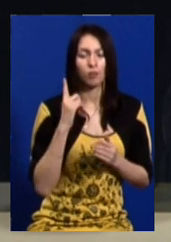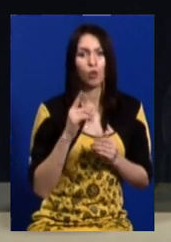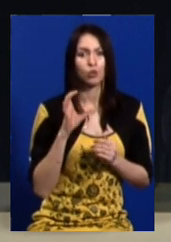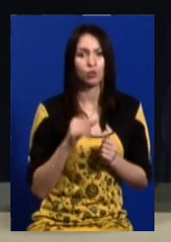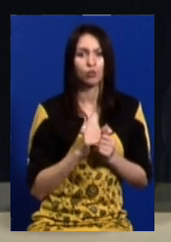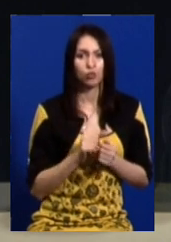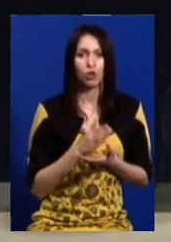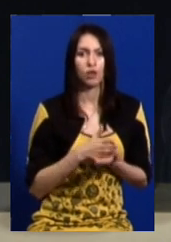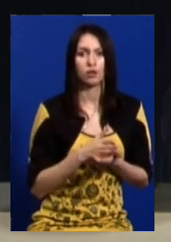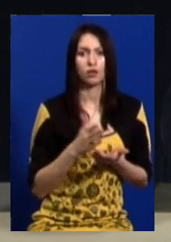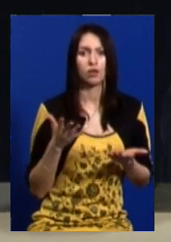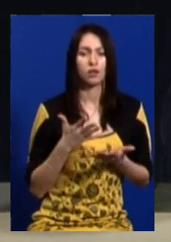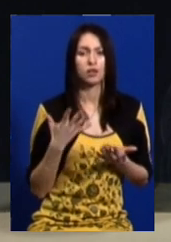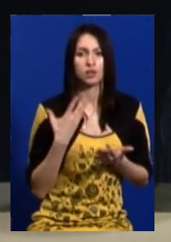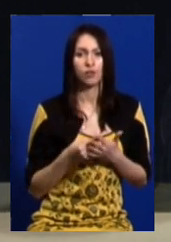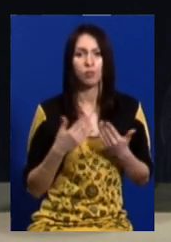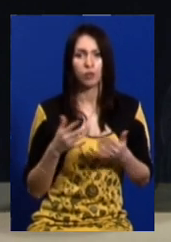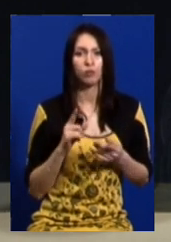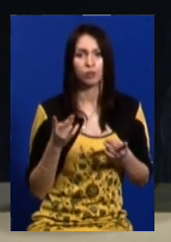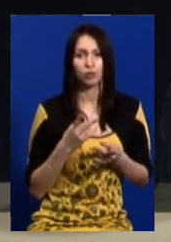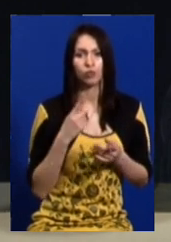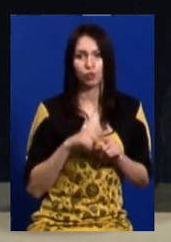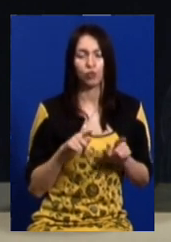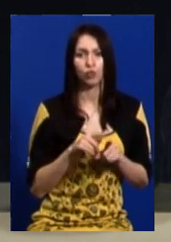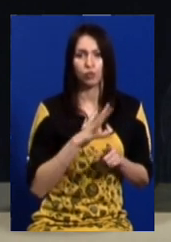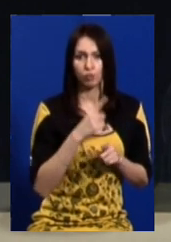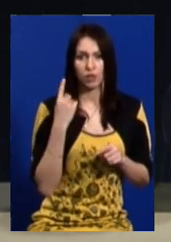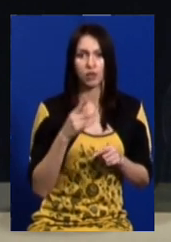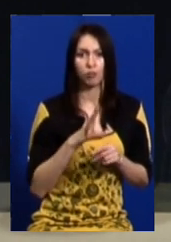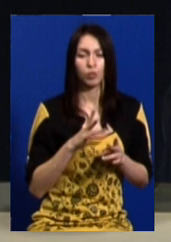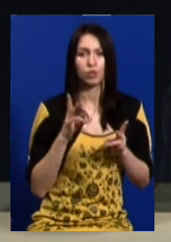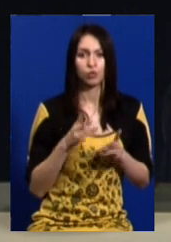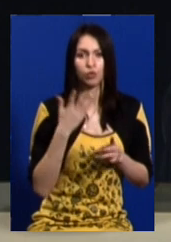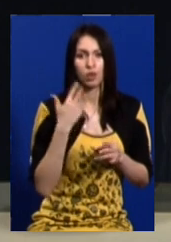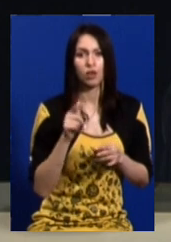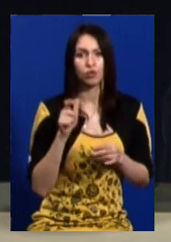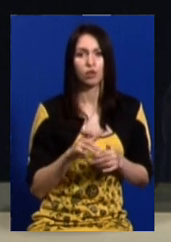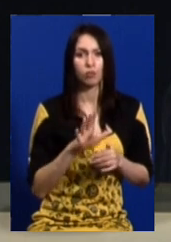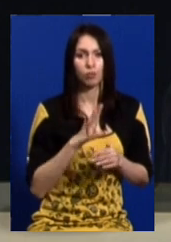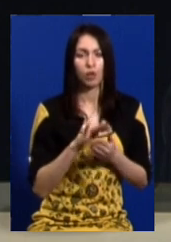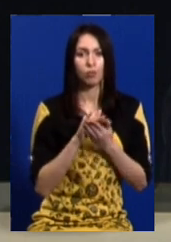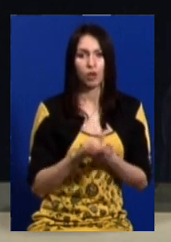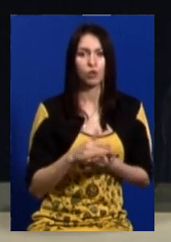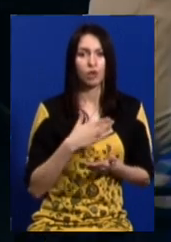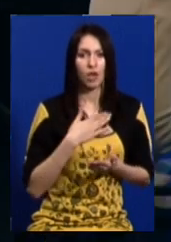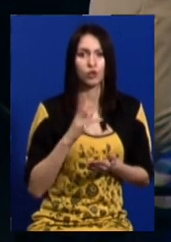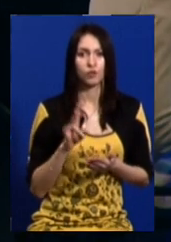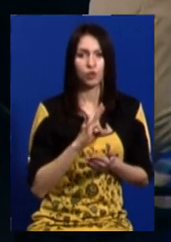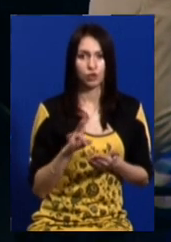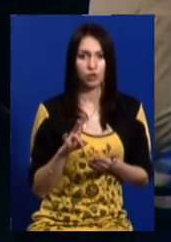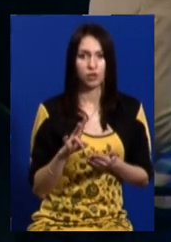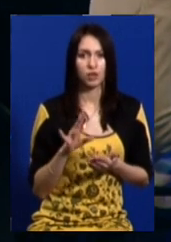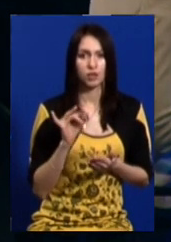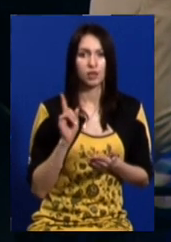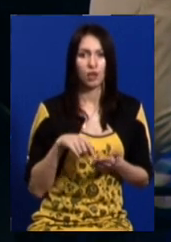свої потреби, тому що ми бачили теж недавно випадок в Богодухові, коли людина була похоронена нашим священником, то навіть